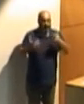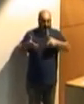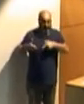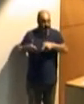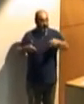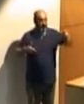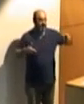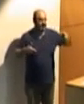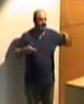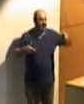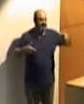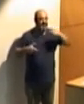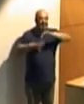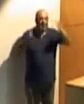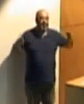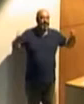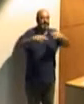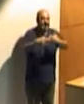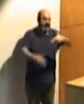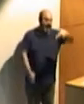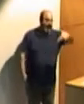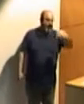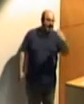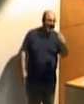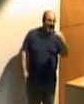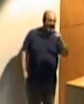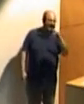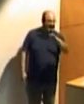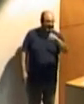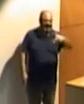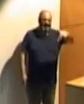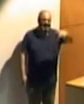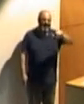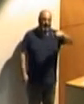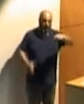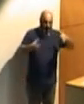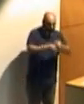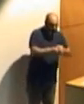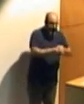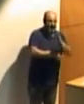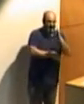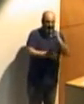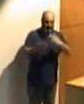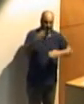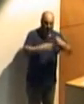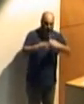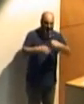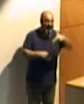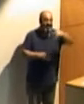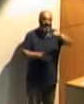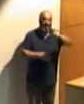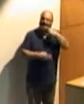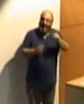cette convergence nb hisser cette fameuse convergence entre nanobio ce qui à l'échelle nanométrique